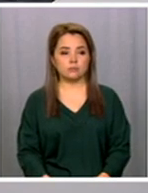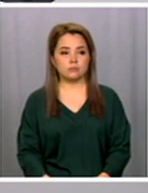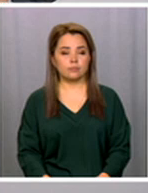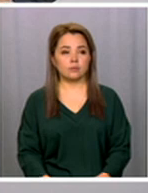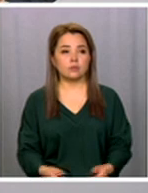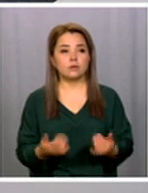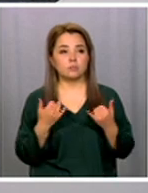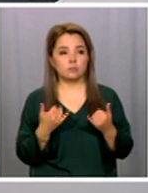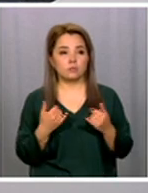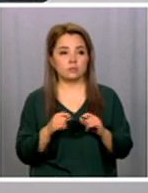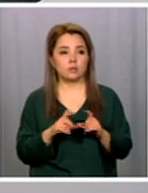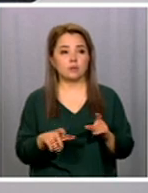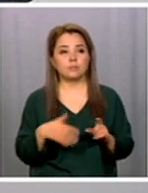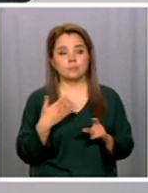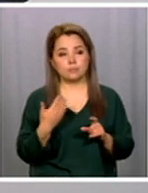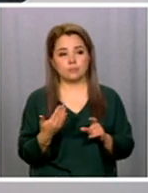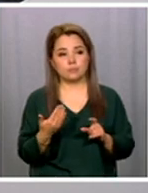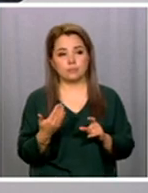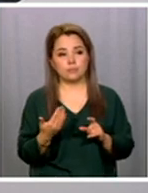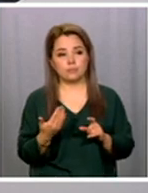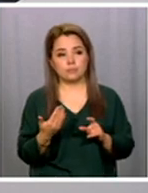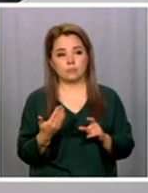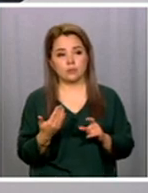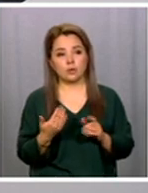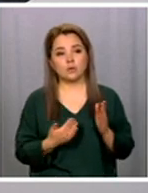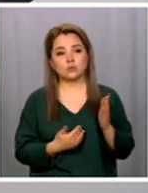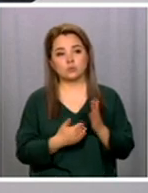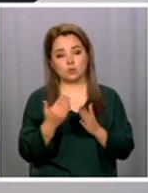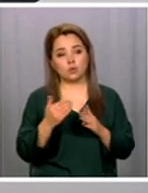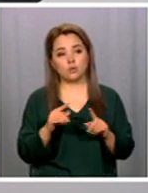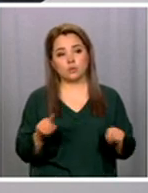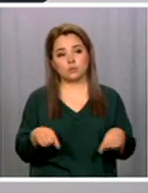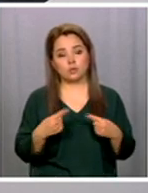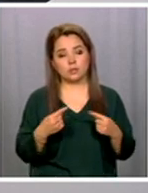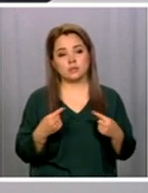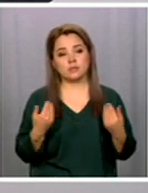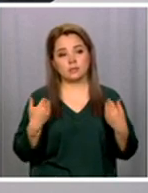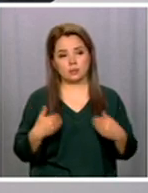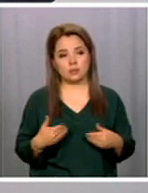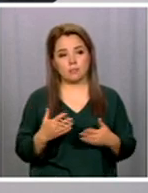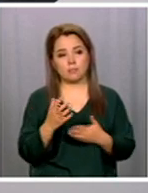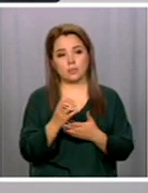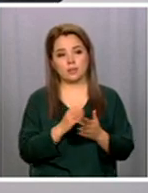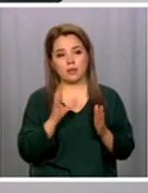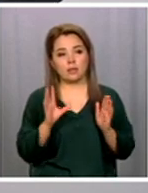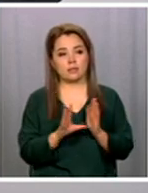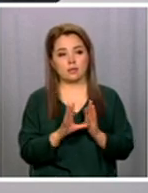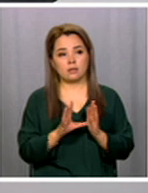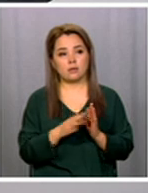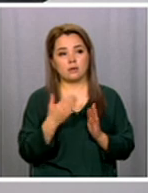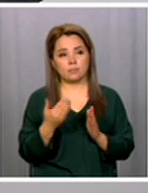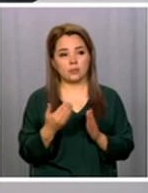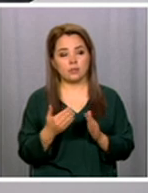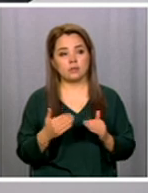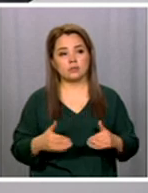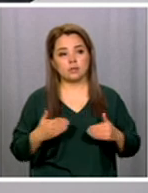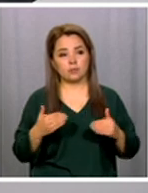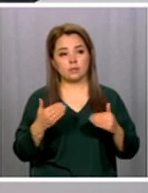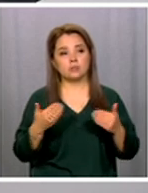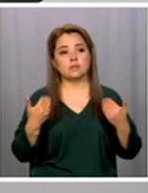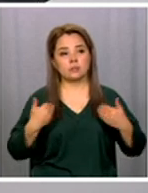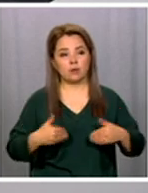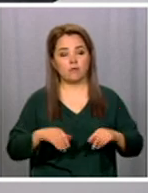Бүгінгі сабақта сіздер жоғары көтерілген дене үшін потенциалдық энергияның және серпімді